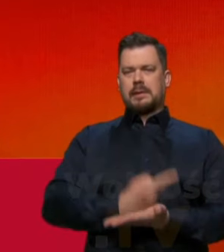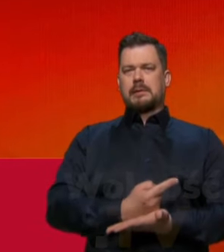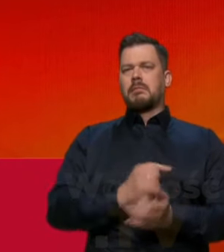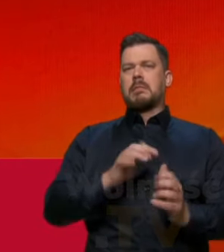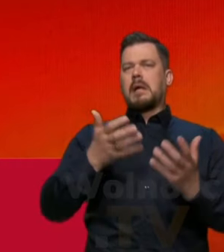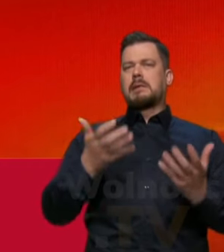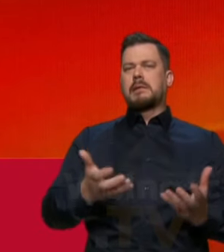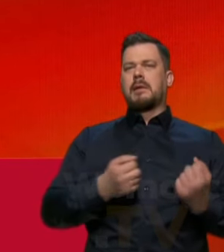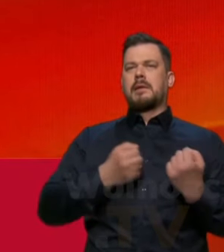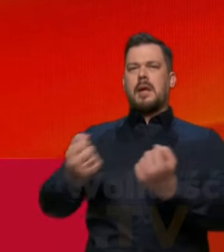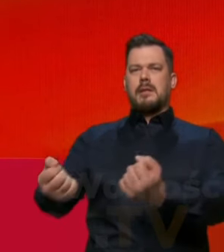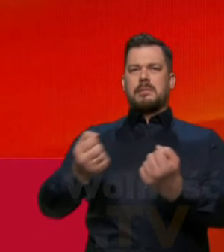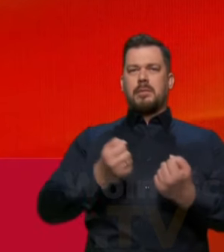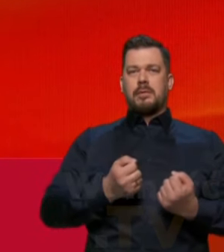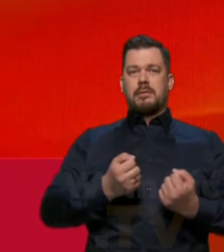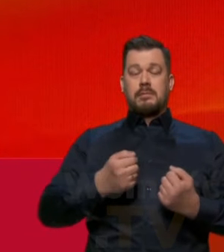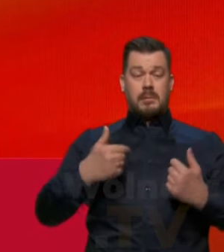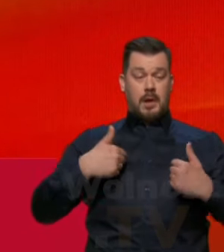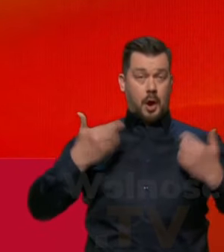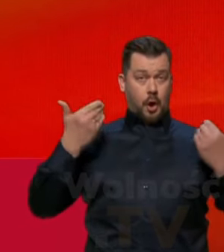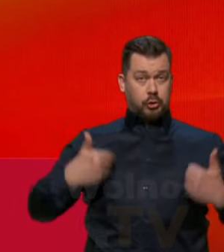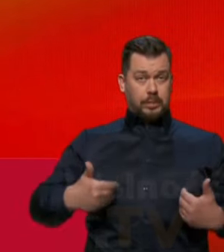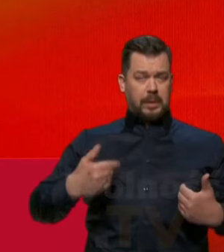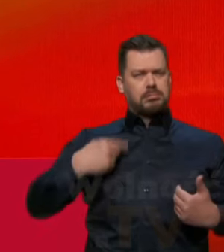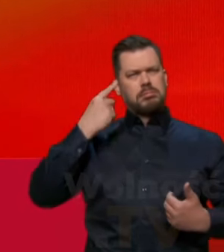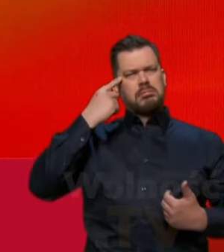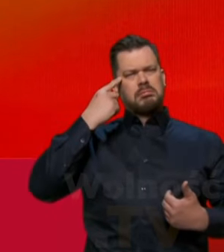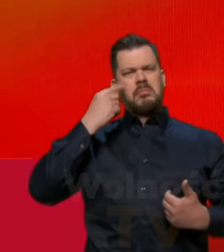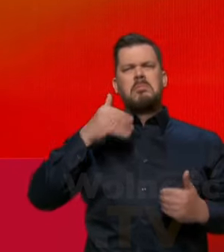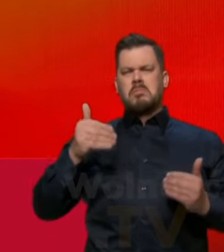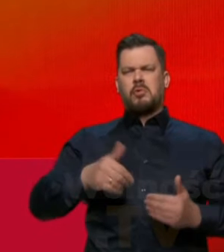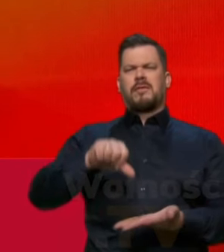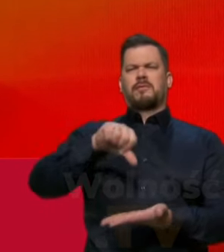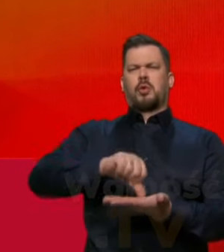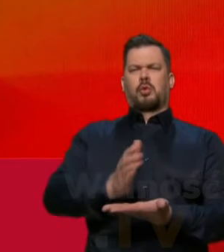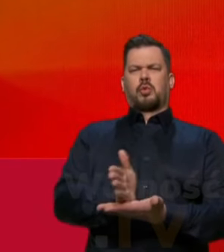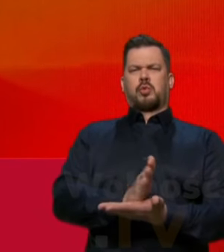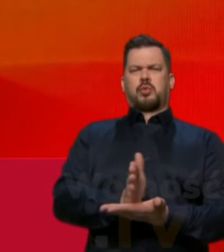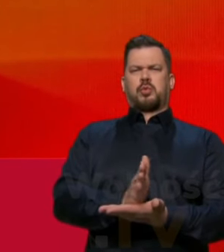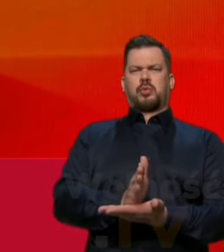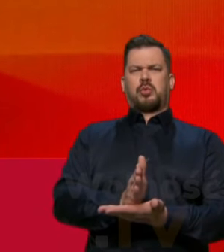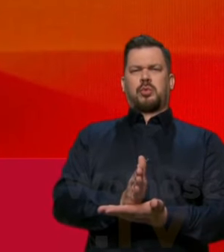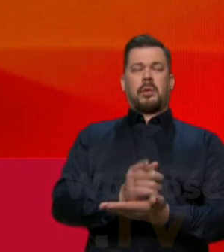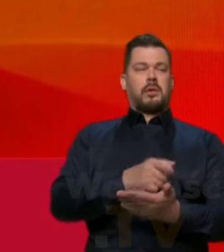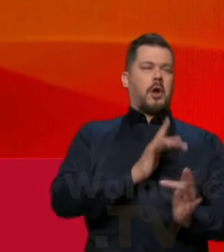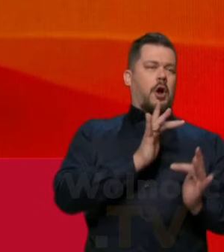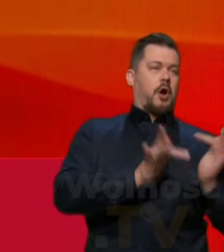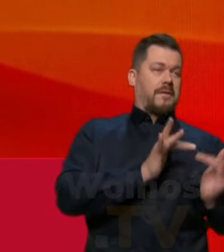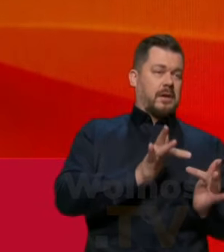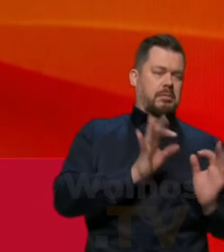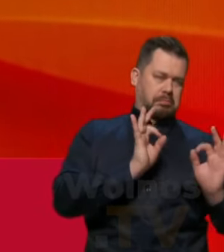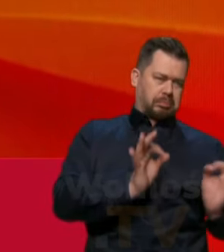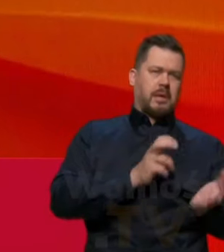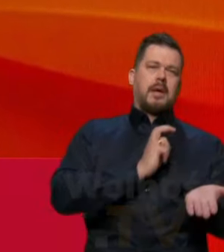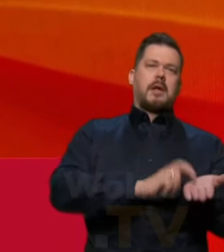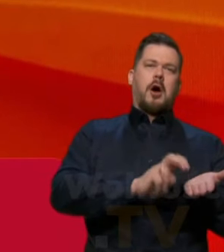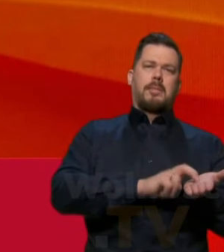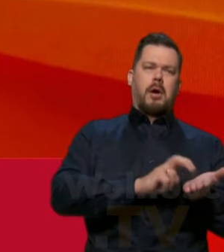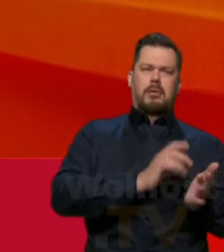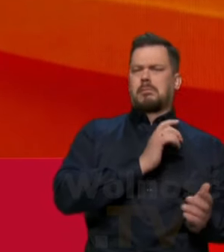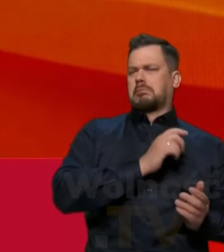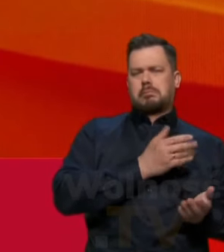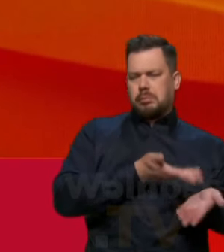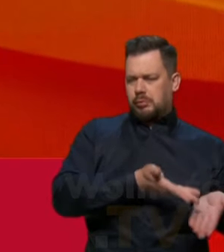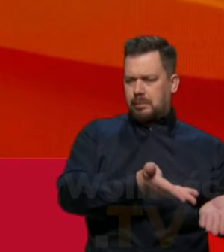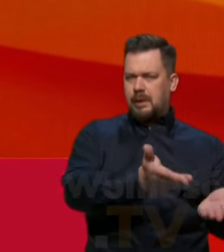wyglądać transport. Ja osobiście uważam, że jest możliwy zdrowy kompromis pomiędzy tymi, co jeżdżą rowerami, chodzą na spacery